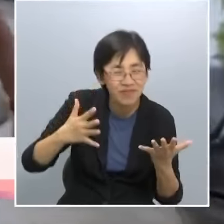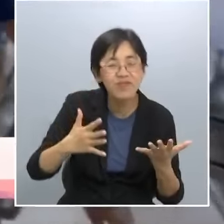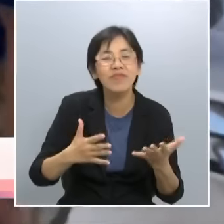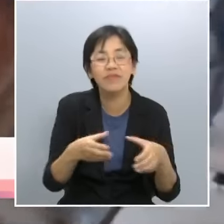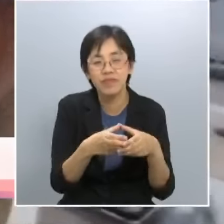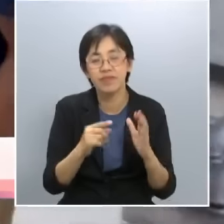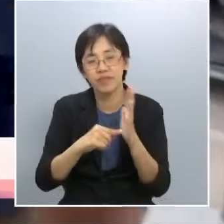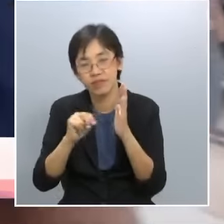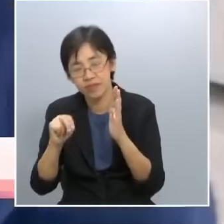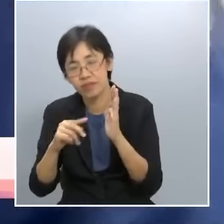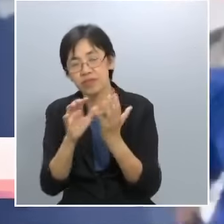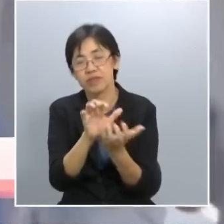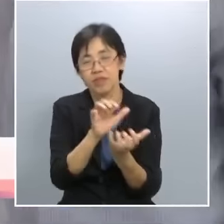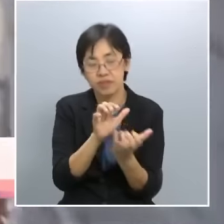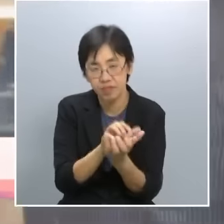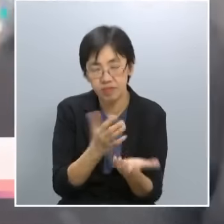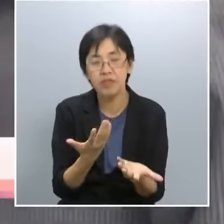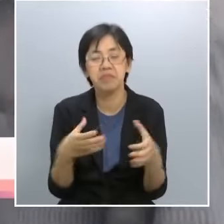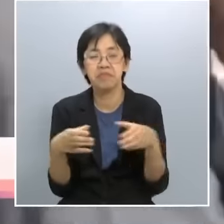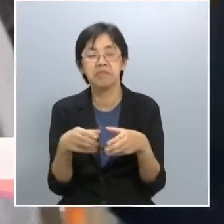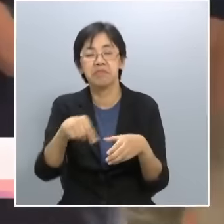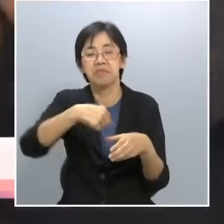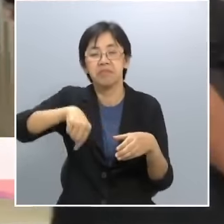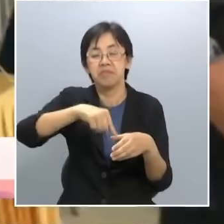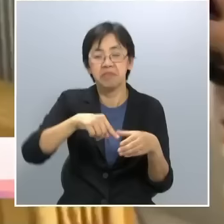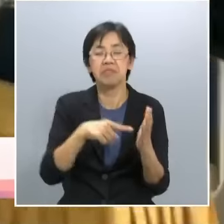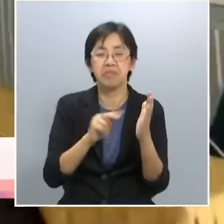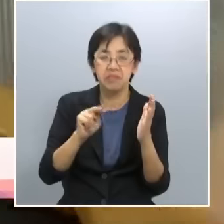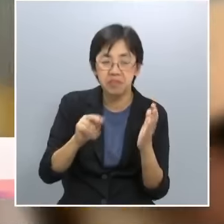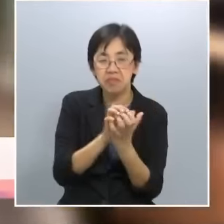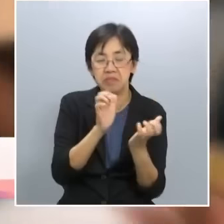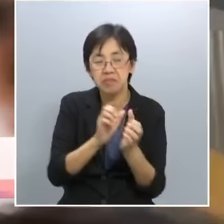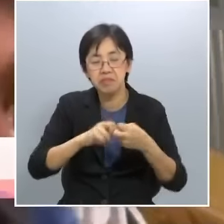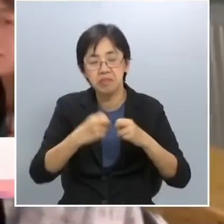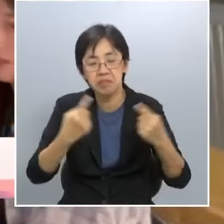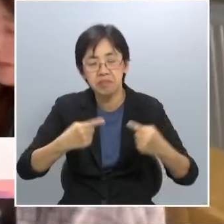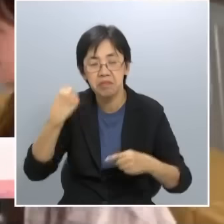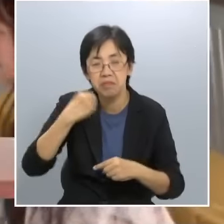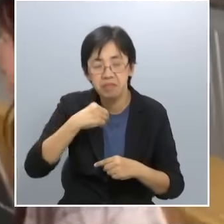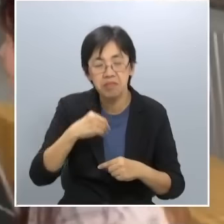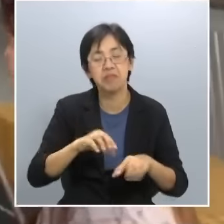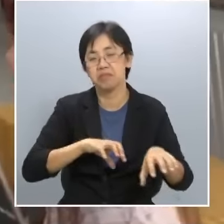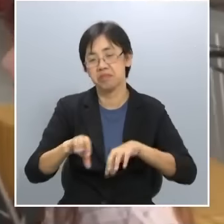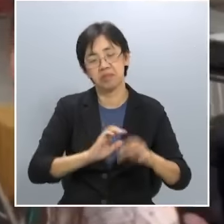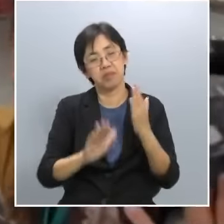บุรีสมุทรปราการก็มีกลุ่มแก๊งที่ก่อเหตุในพื้นที่บ่อยๆก็บอกว่าต้องจัดการทั้งประเทศค่ะ